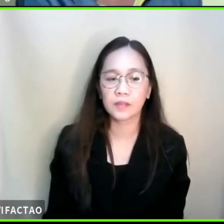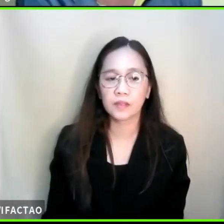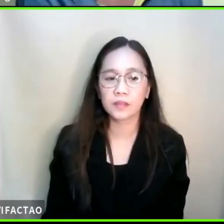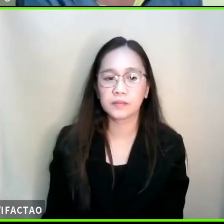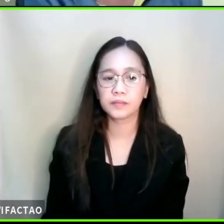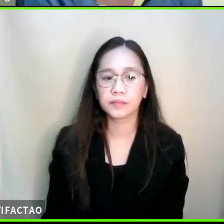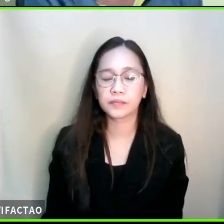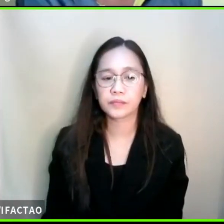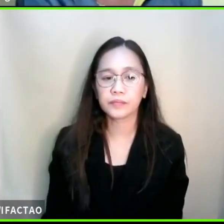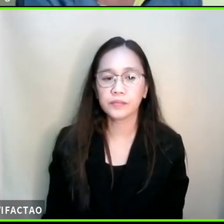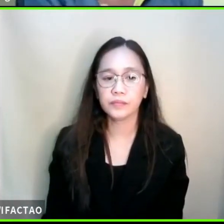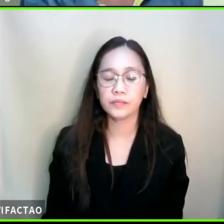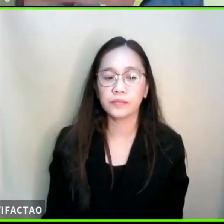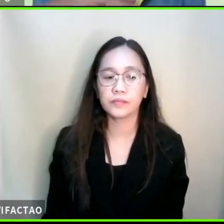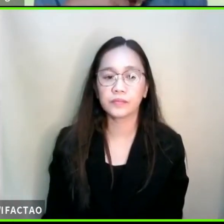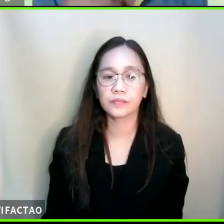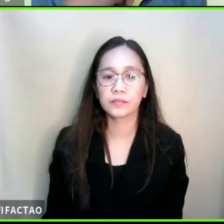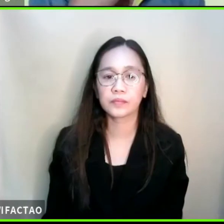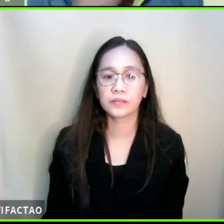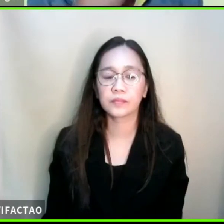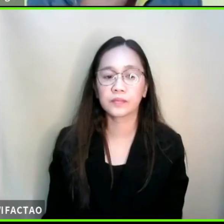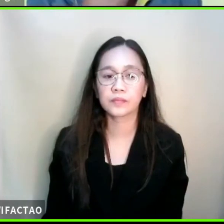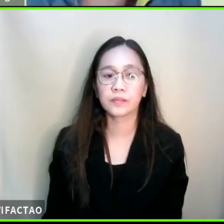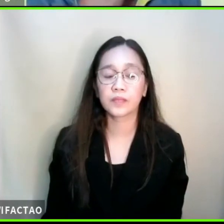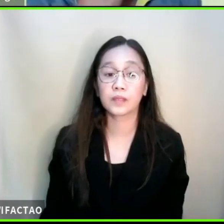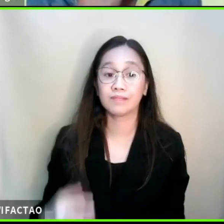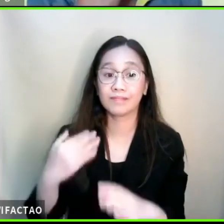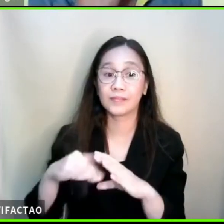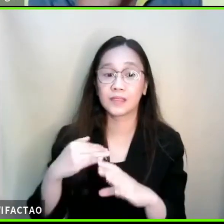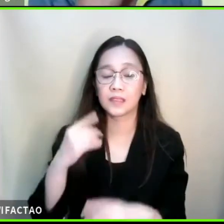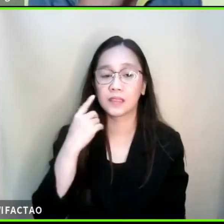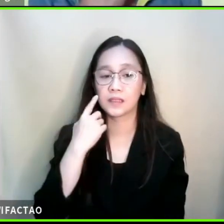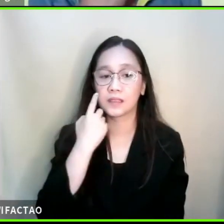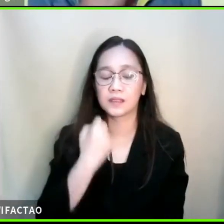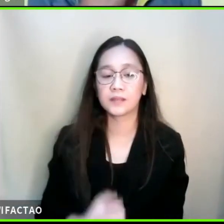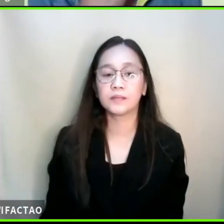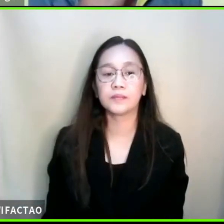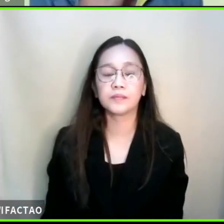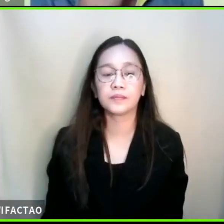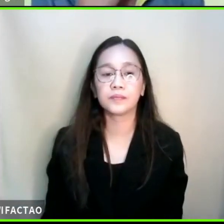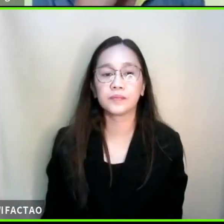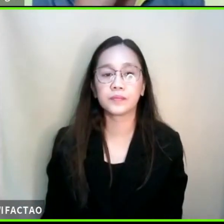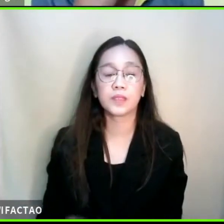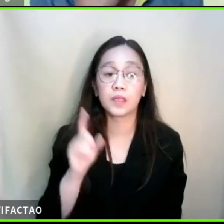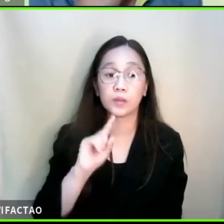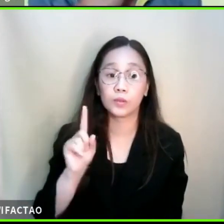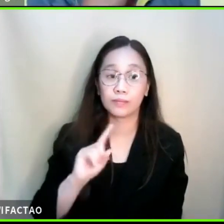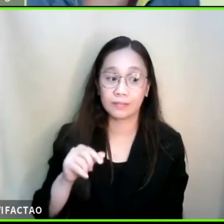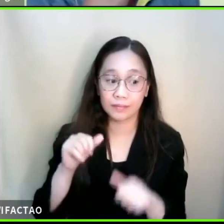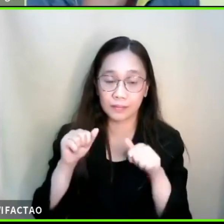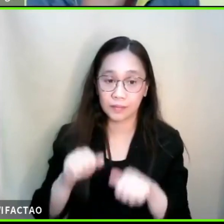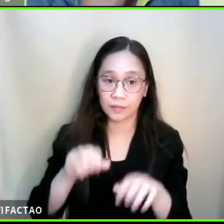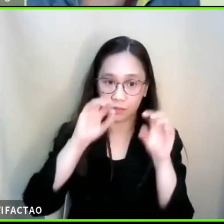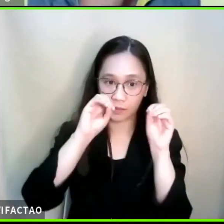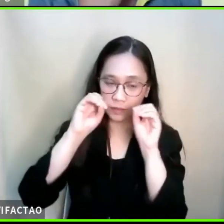Yeah. Hello, ito po yung PDM ko ba, sir? Yes, about Okay masturbation. Po. Yan. So, ano daw po yung pwedeng ituro